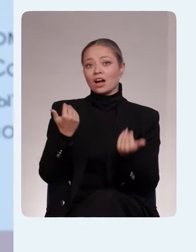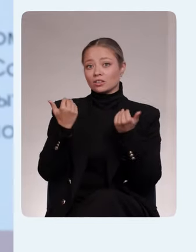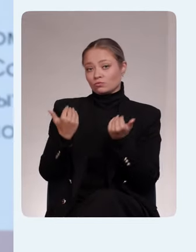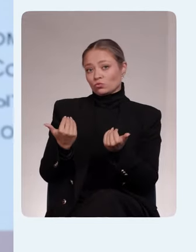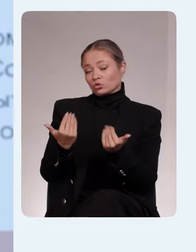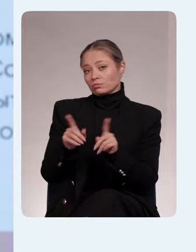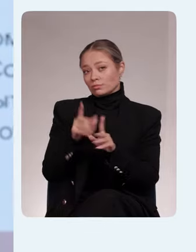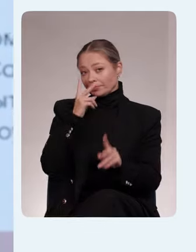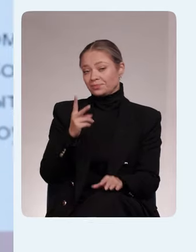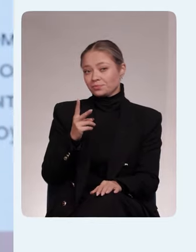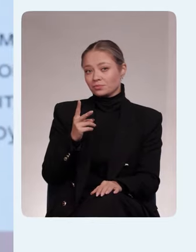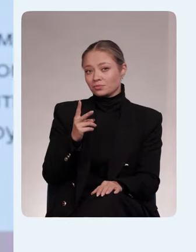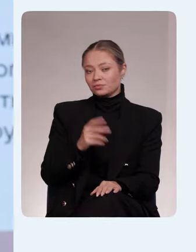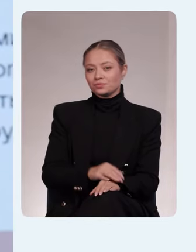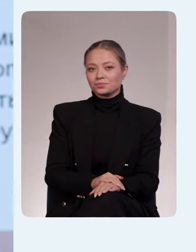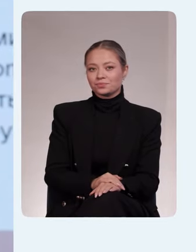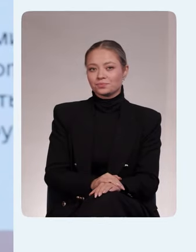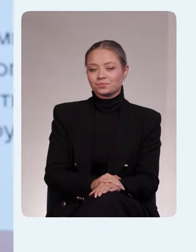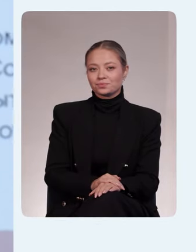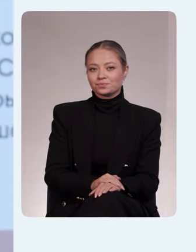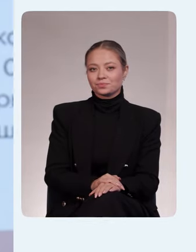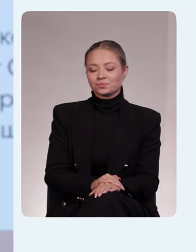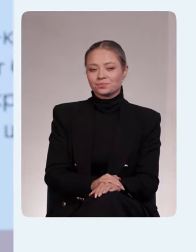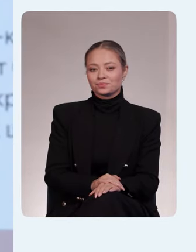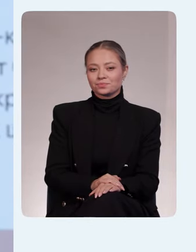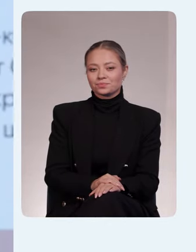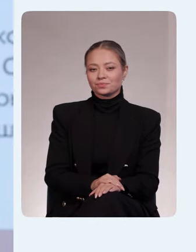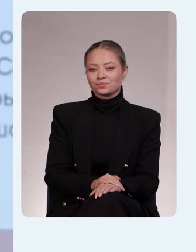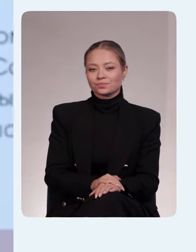чипсы. Да.